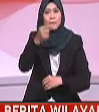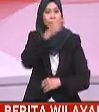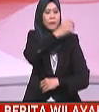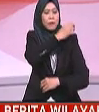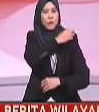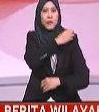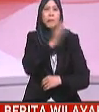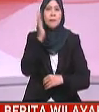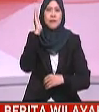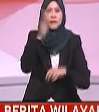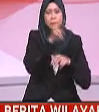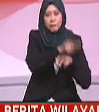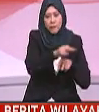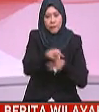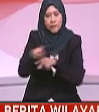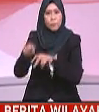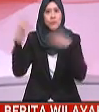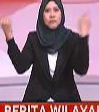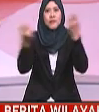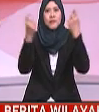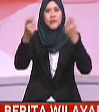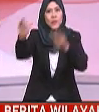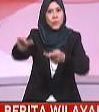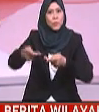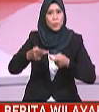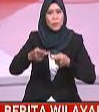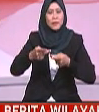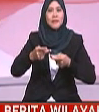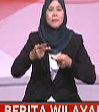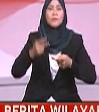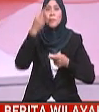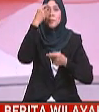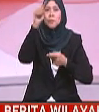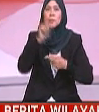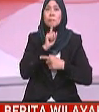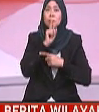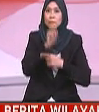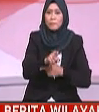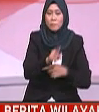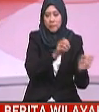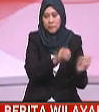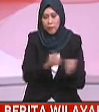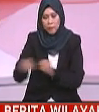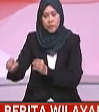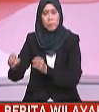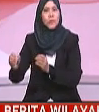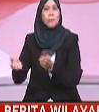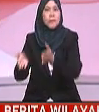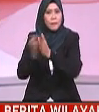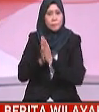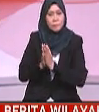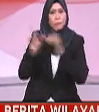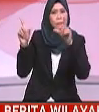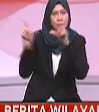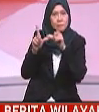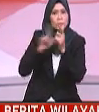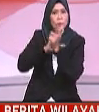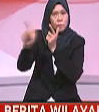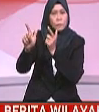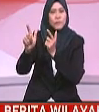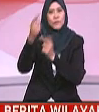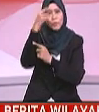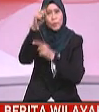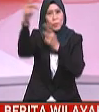anggota akan turut memantau majlis-majlis kenduri yang diadakan bagi memastikan penganjur memohon permit kebenaran